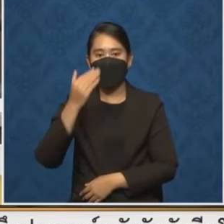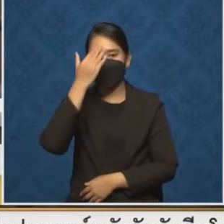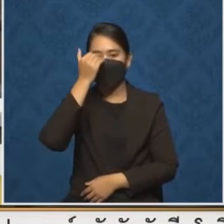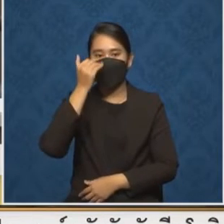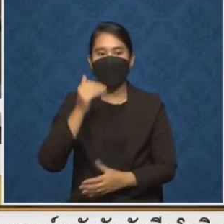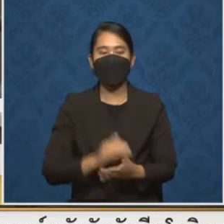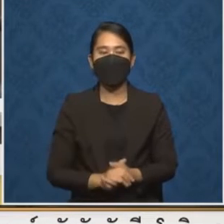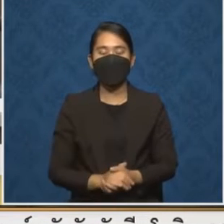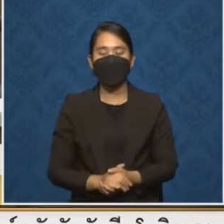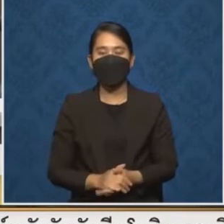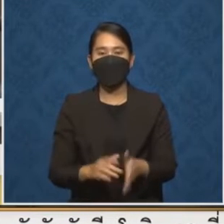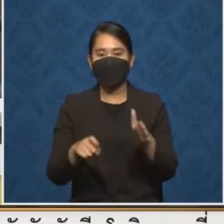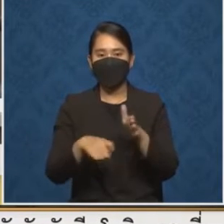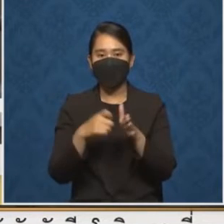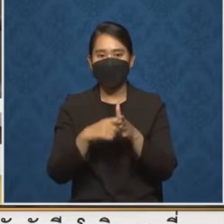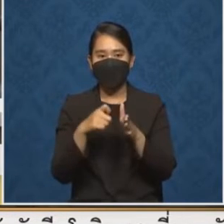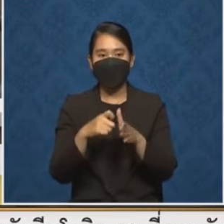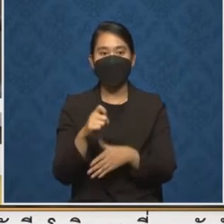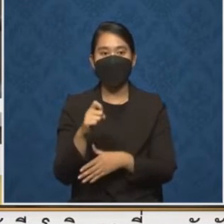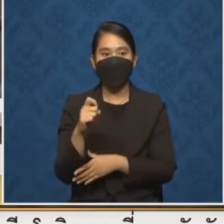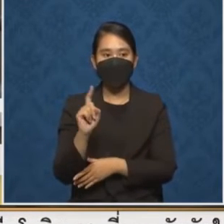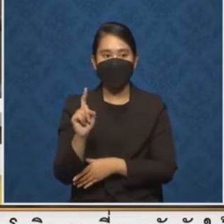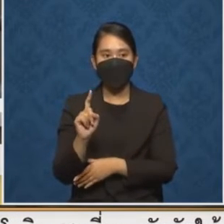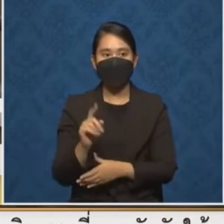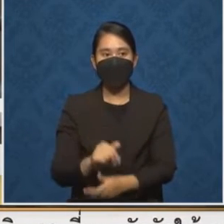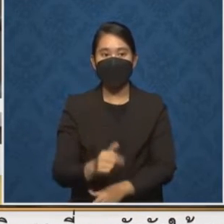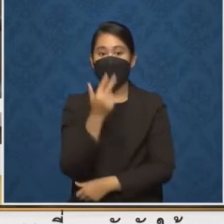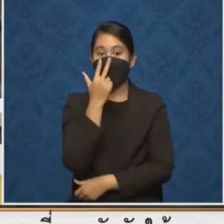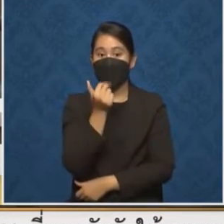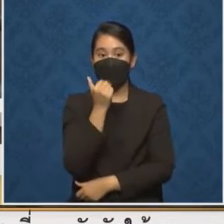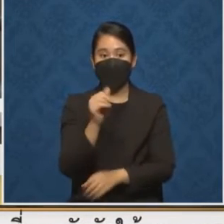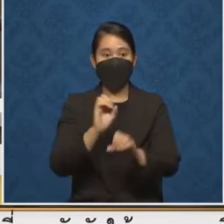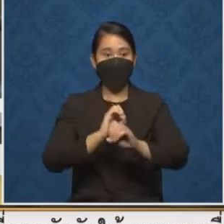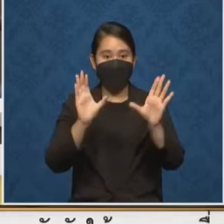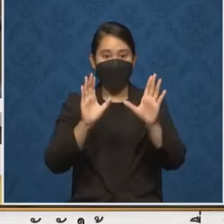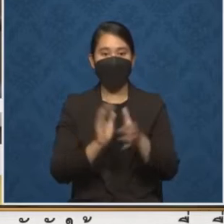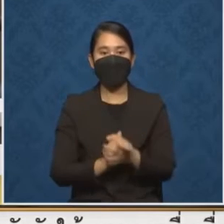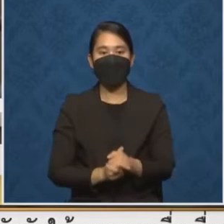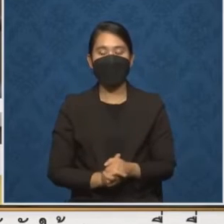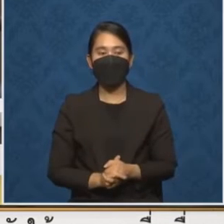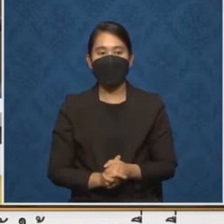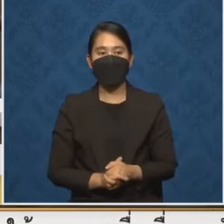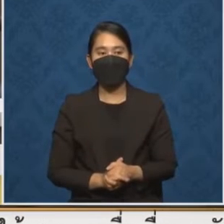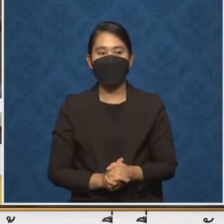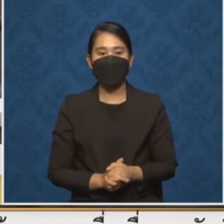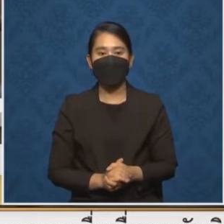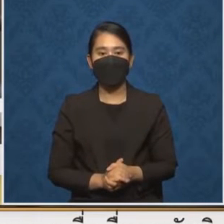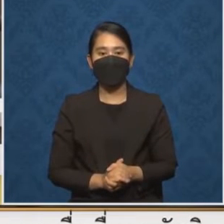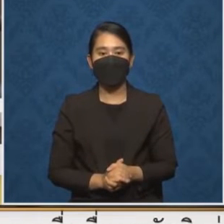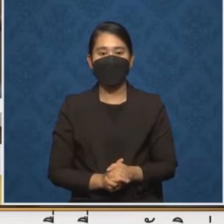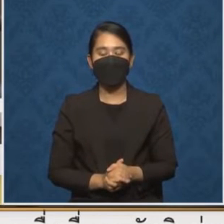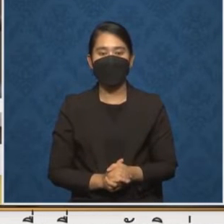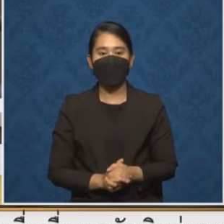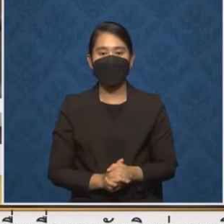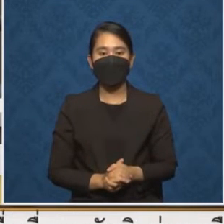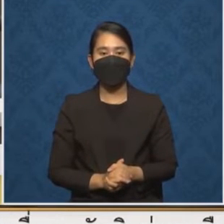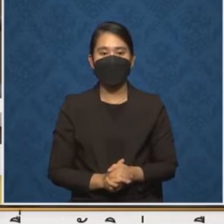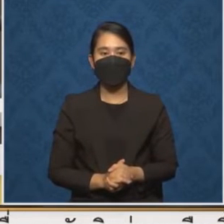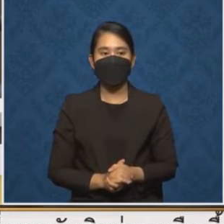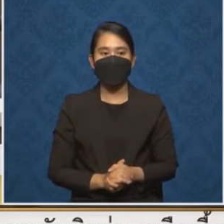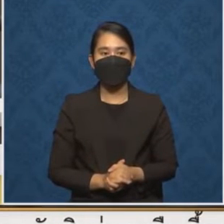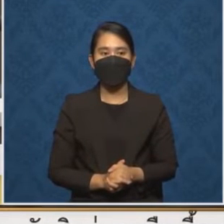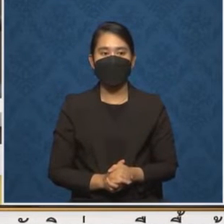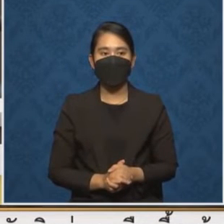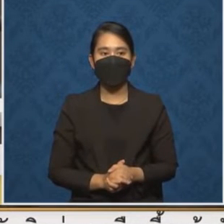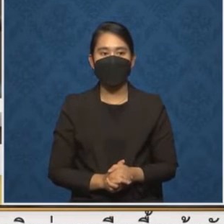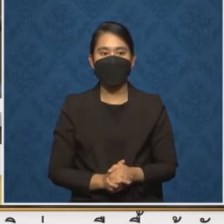่เหตผลอันหนึ่งที่เหนได Khaled ลารอยคืว่าคนที่ไปทำเป็ตั